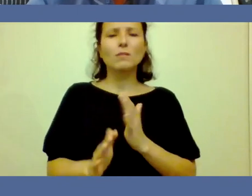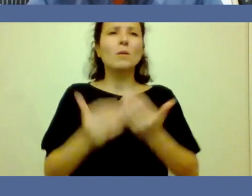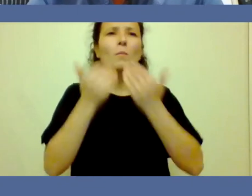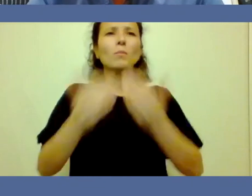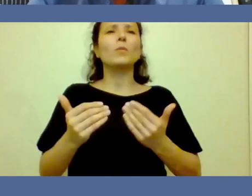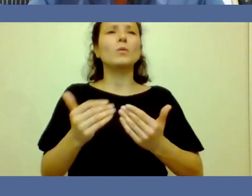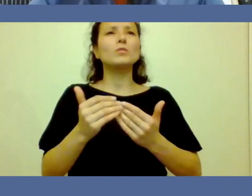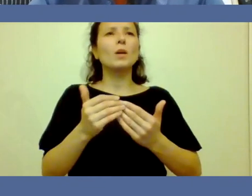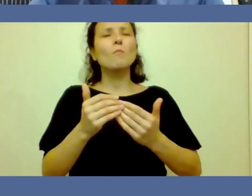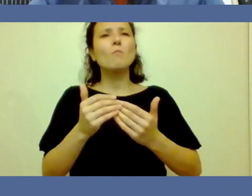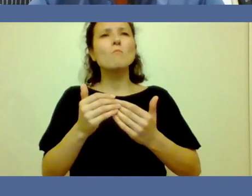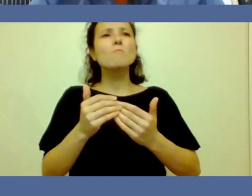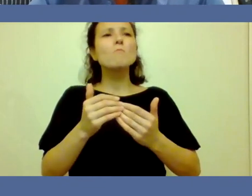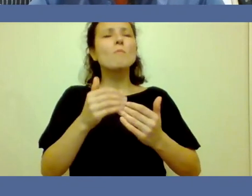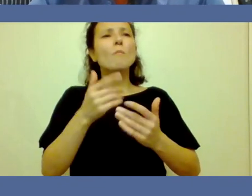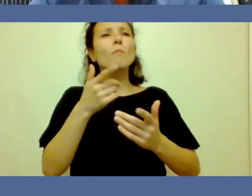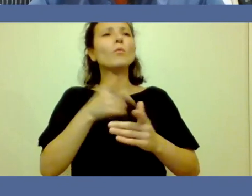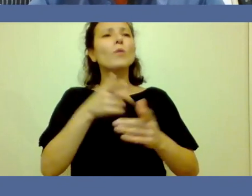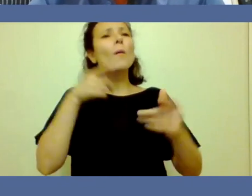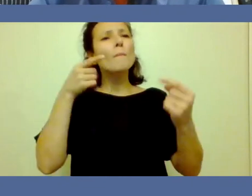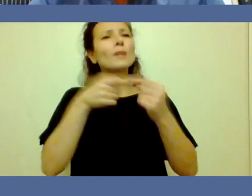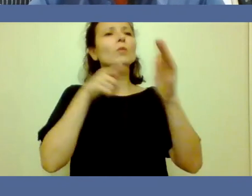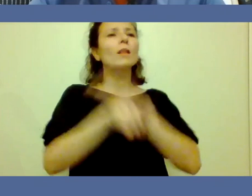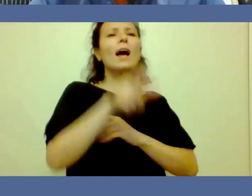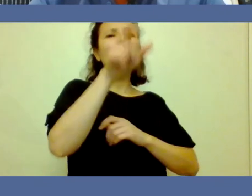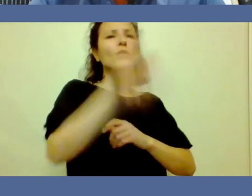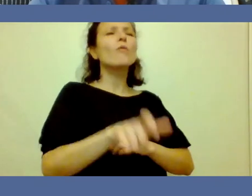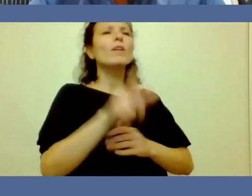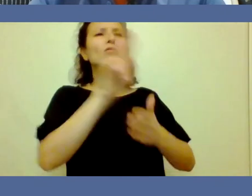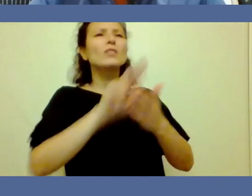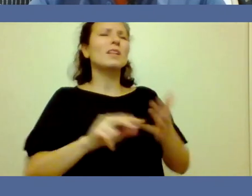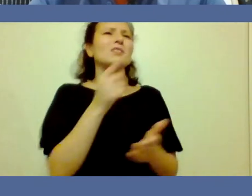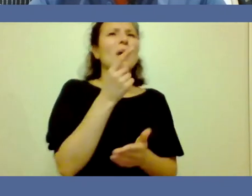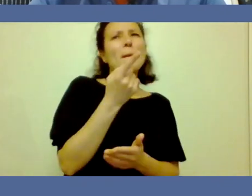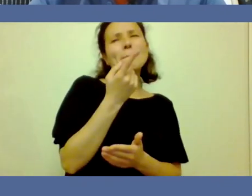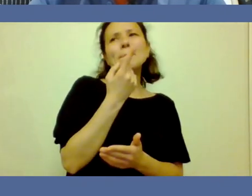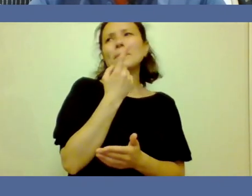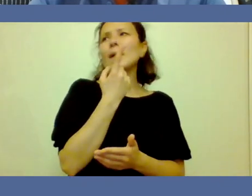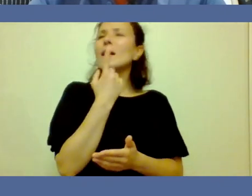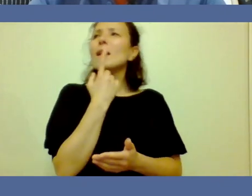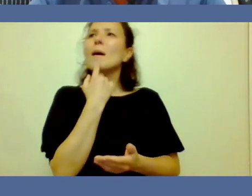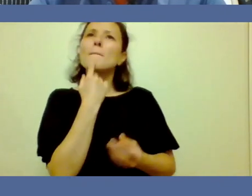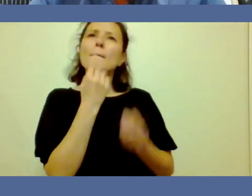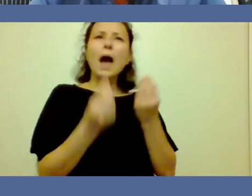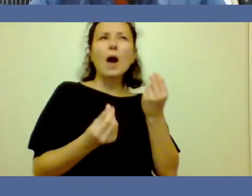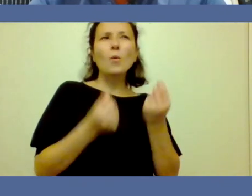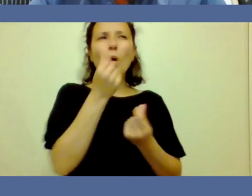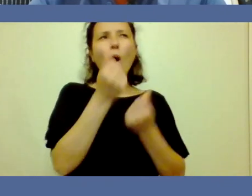do czytelnika mało wysmakowanego, a ja w to nie wierzę. Ja uważam, że moi